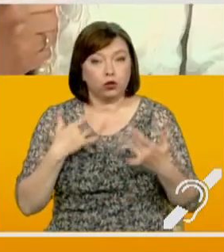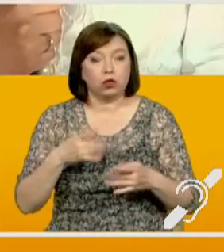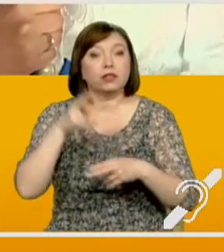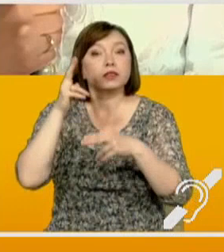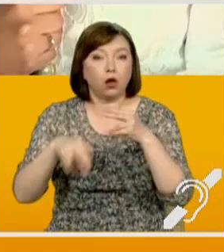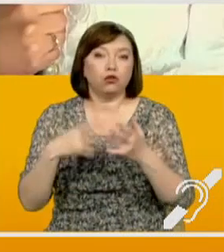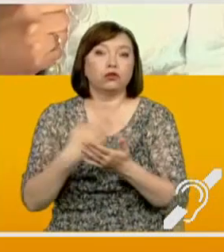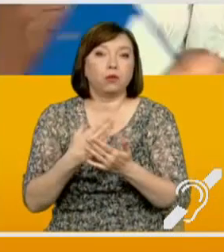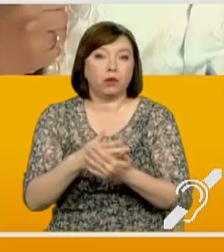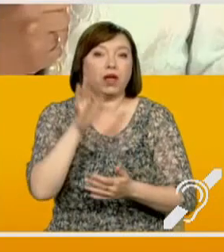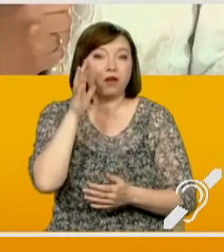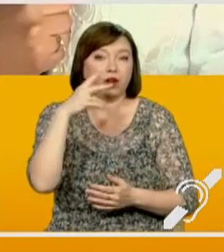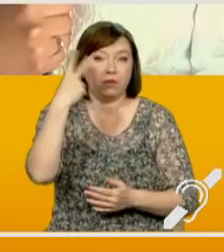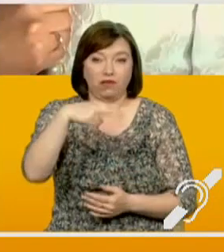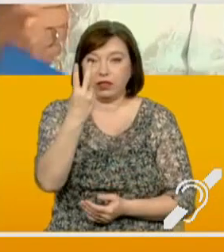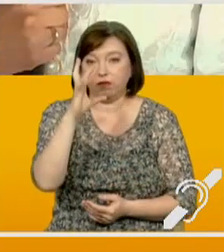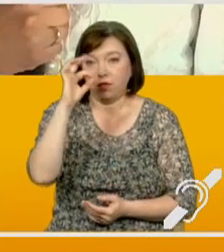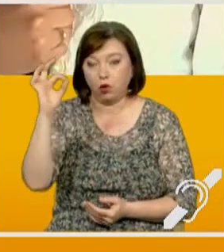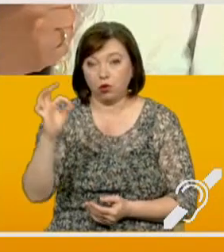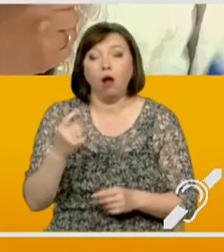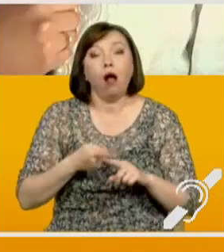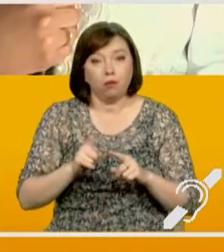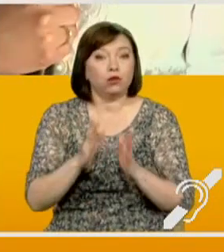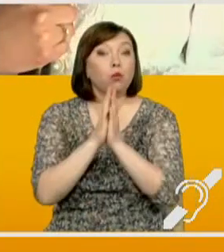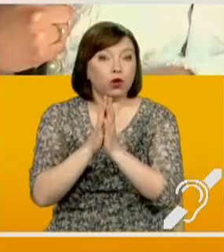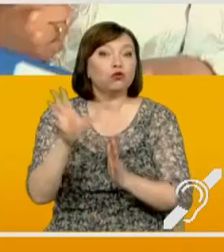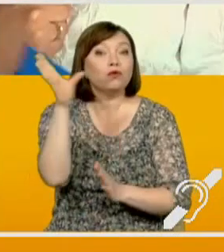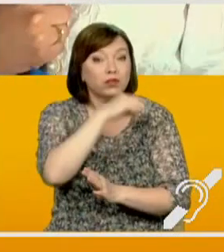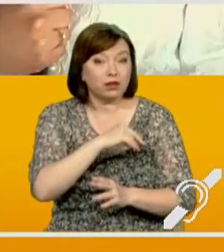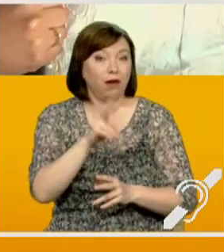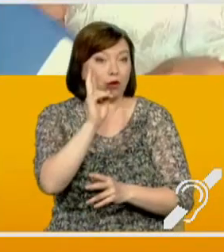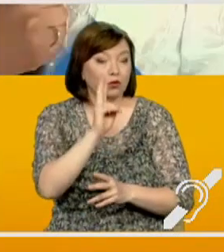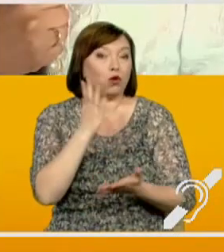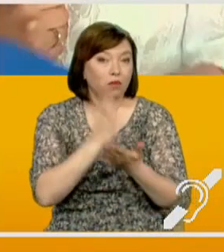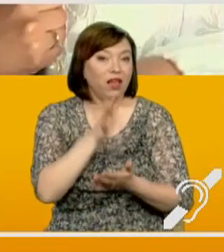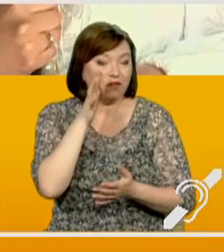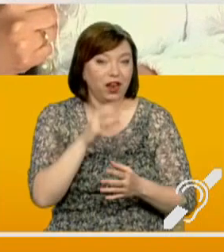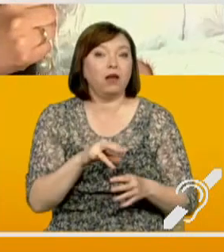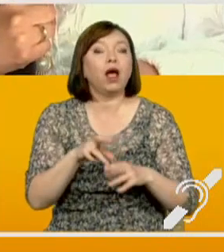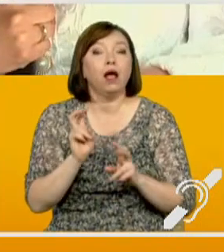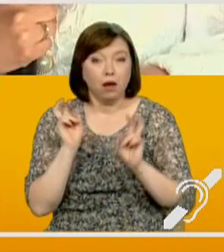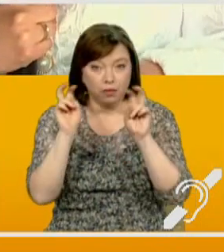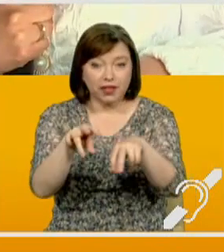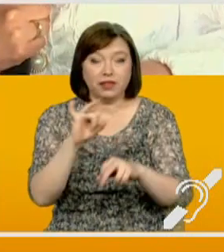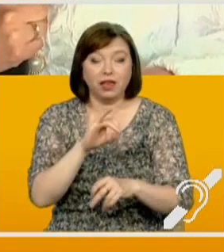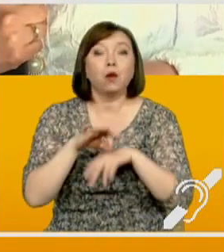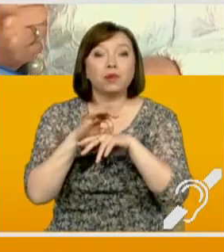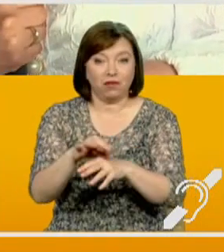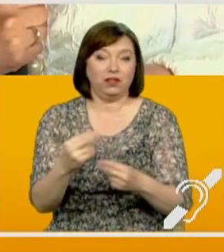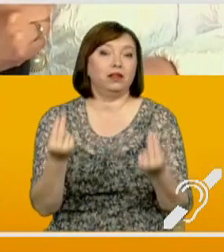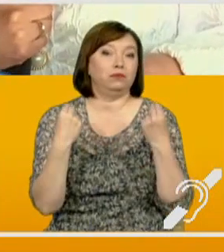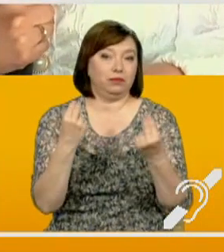încheia aproximativ la ora 22, așa că vă îndemn pe cei de acasă să mergeți și să petreceți această seară